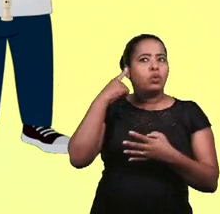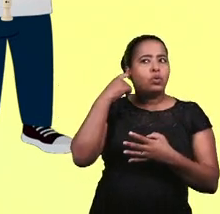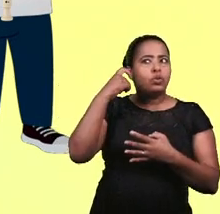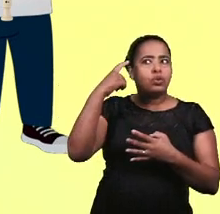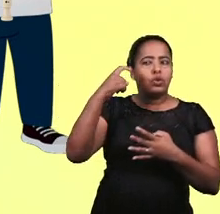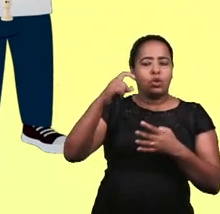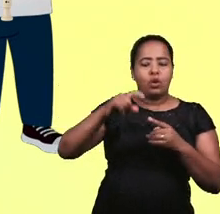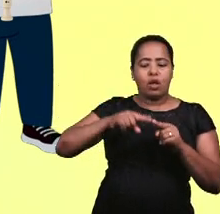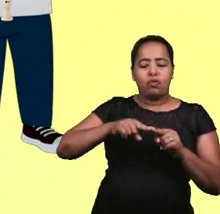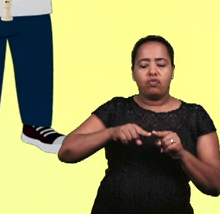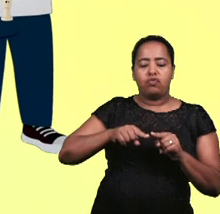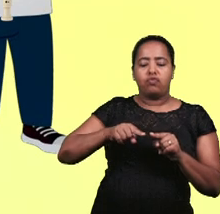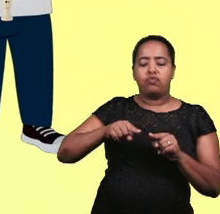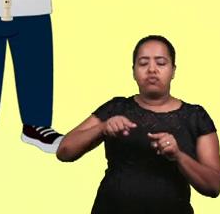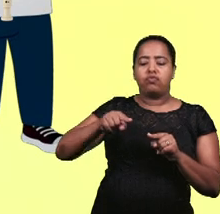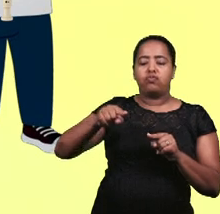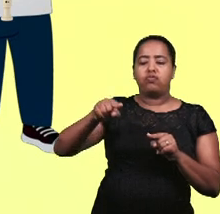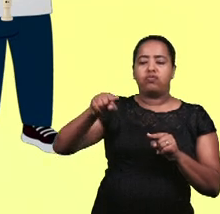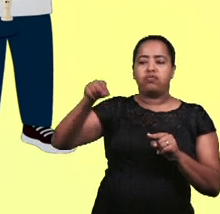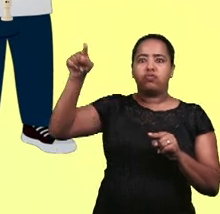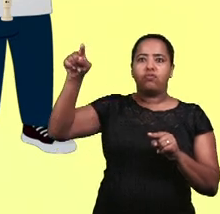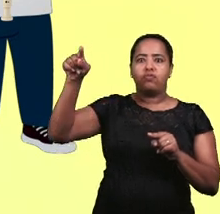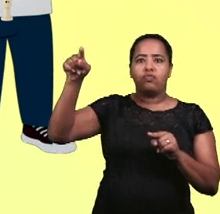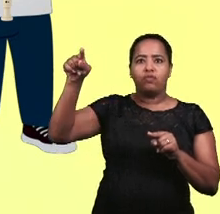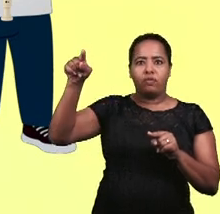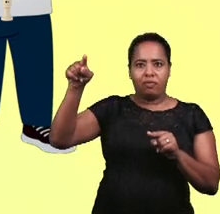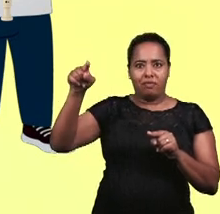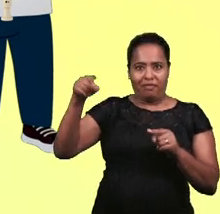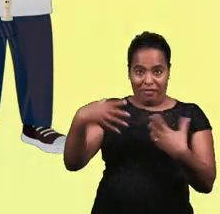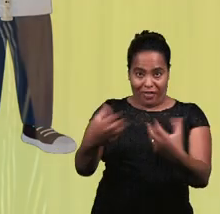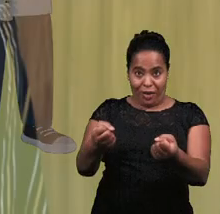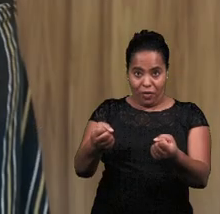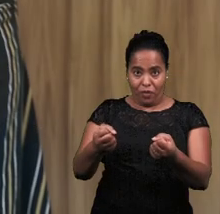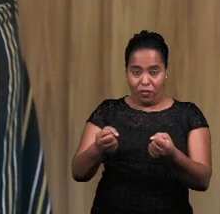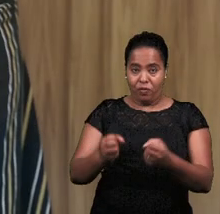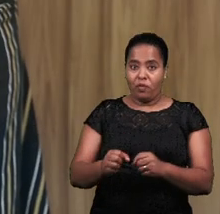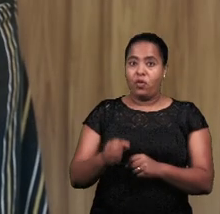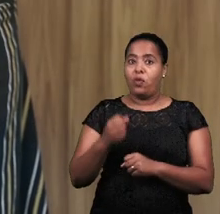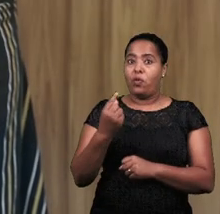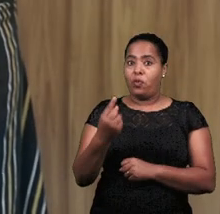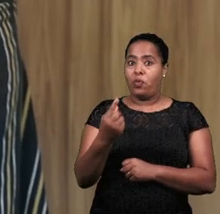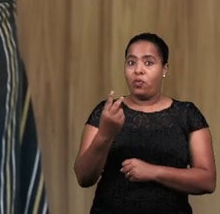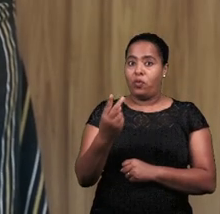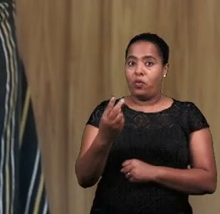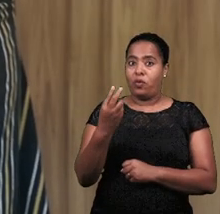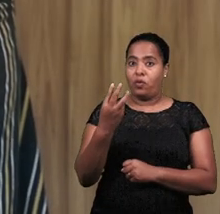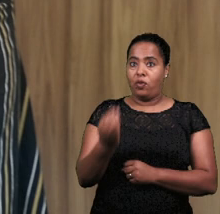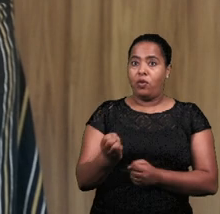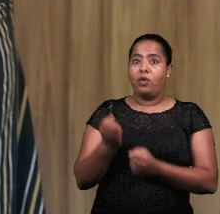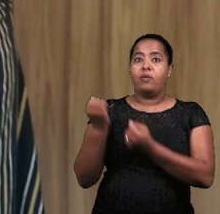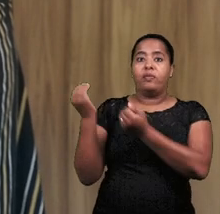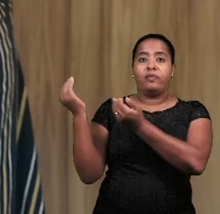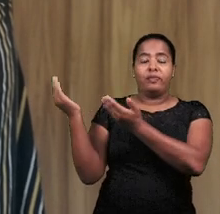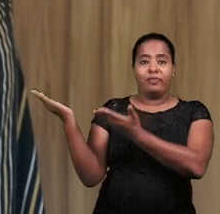des graves vers les aigus. Nous allons jouer 1, 2, 3, 4.